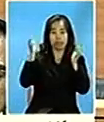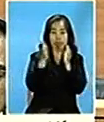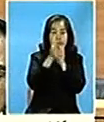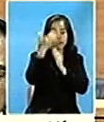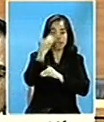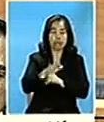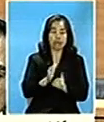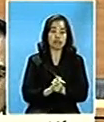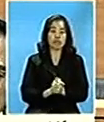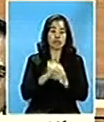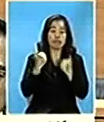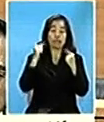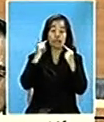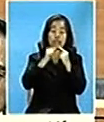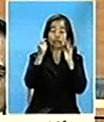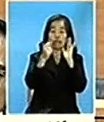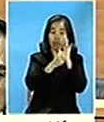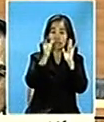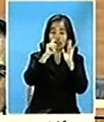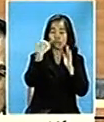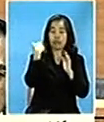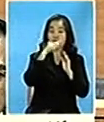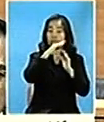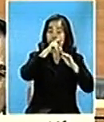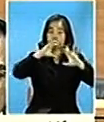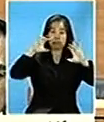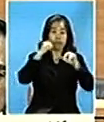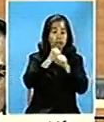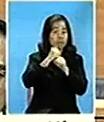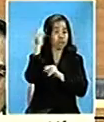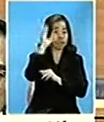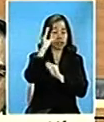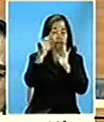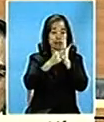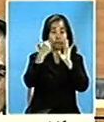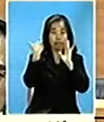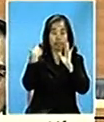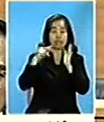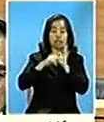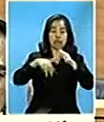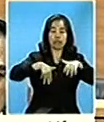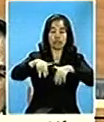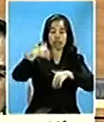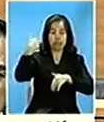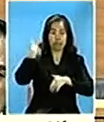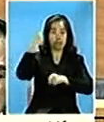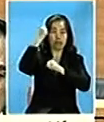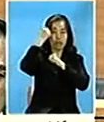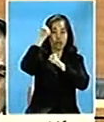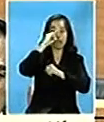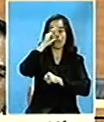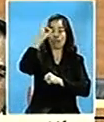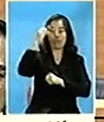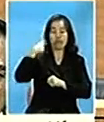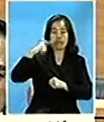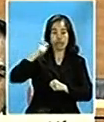งๆแล้วในบทของนั้นบอกว่าถ้ารัฐบาลไม่ทำอะไรประชาชนในประเทศนั้นสามารถร้องไปได้นะคะแ